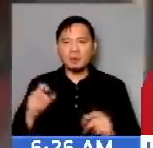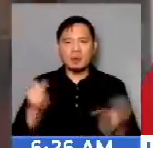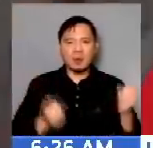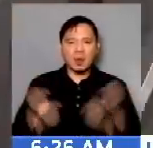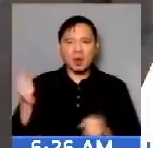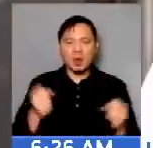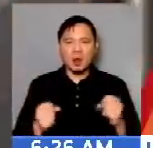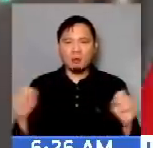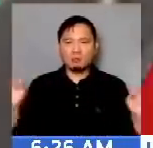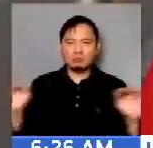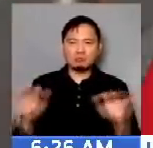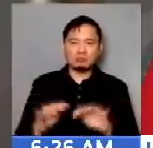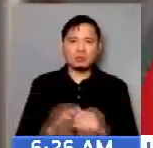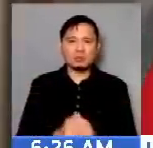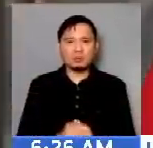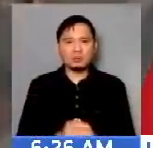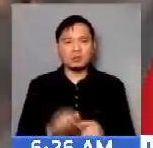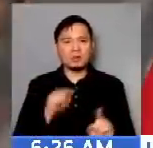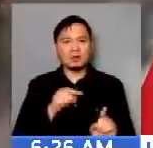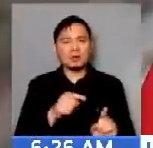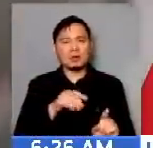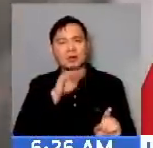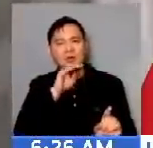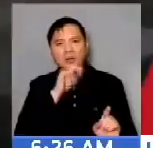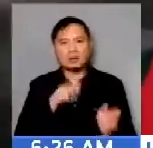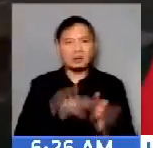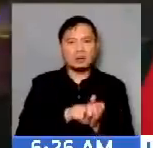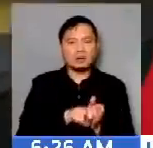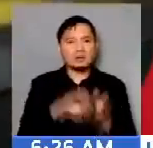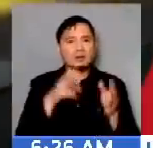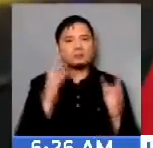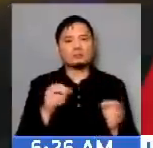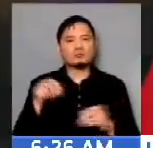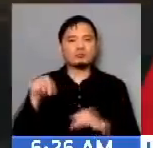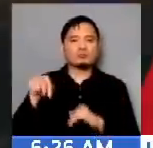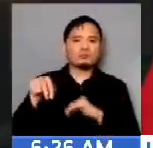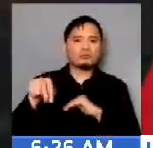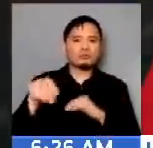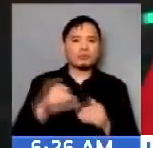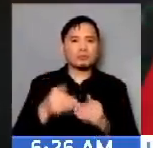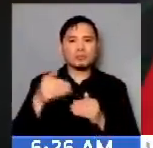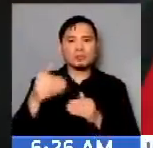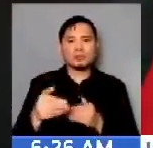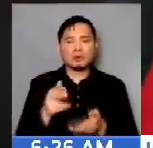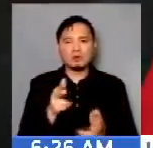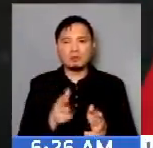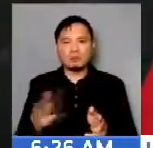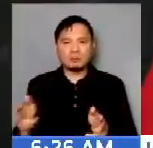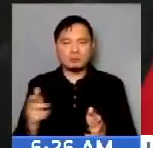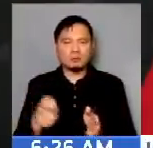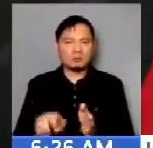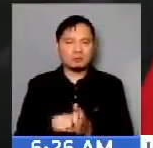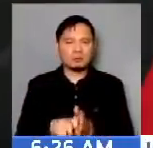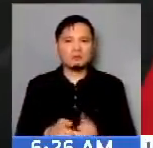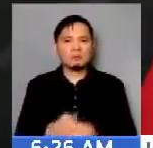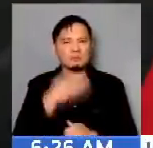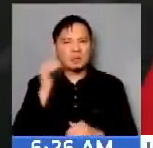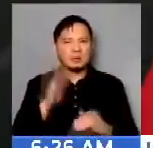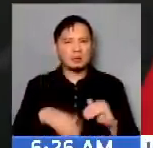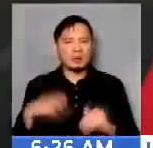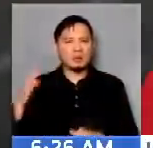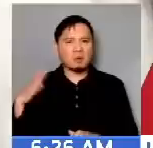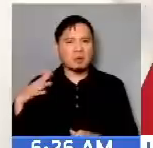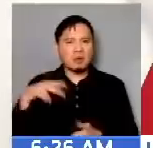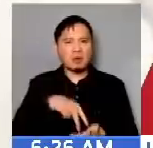naglakad na papuntang susunod na bus carousel station para makasakay. Ang mas mabilis ha, kaysa yung maghintay siya. Lakad na lang din ang diskarte